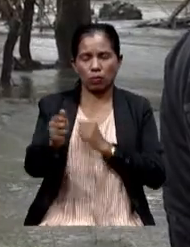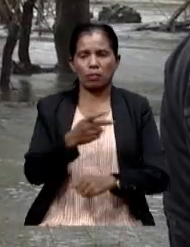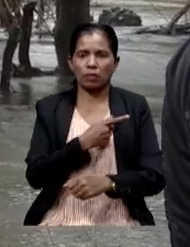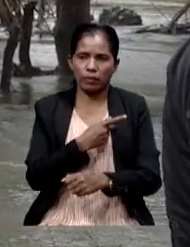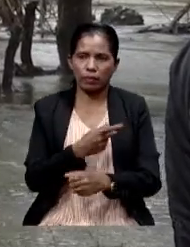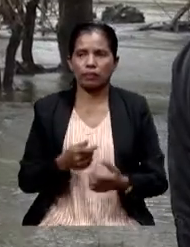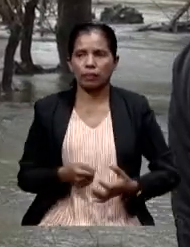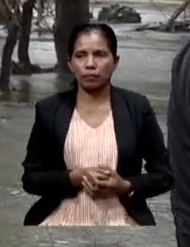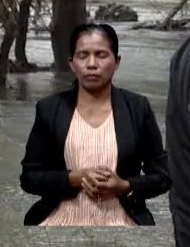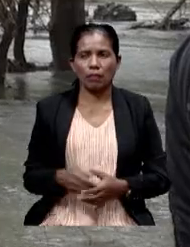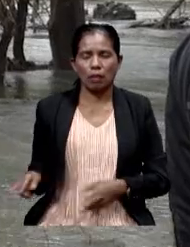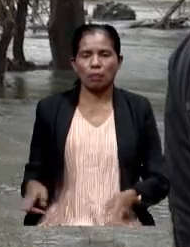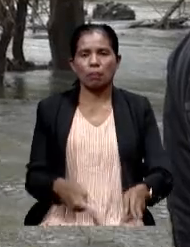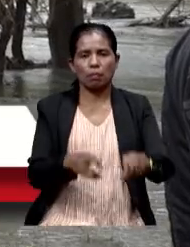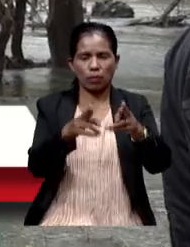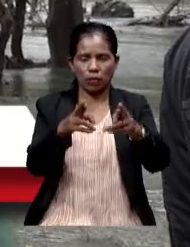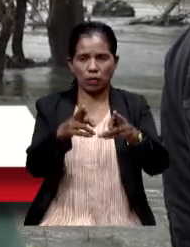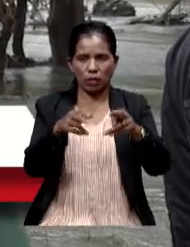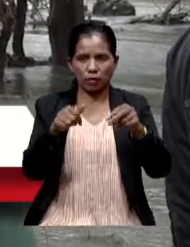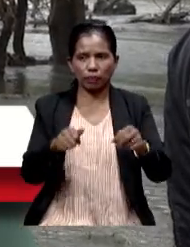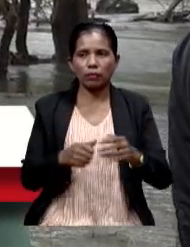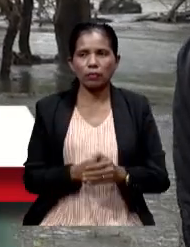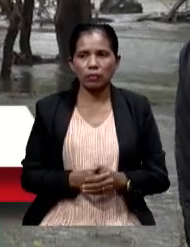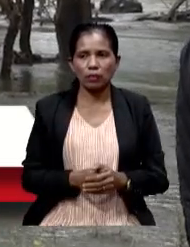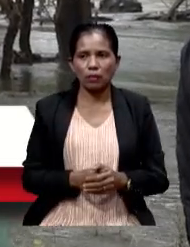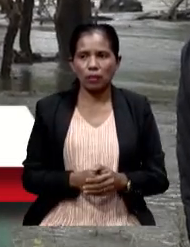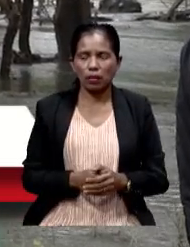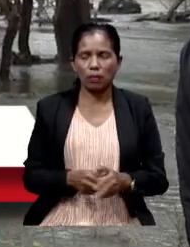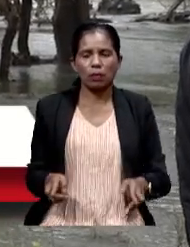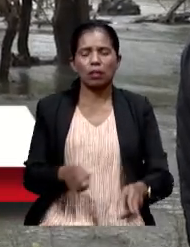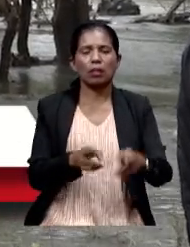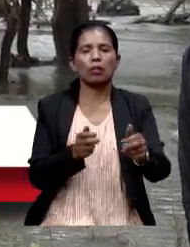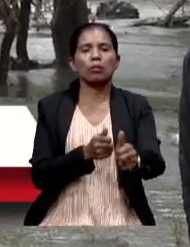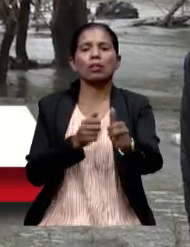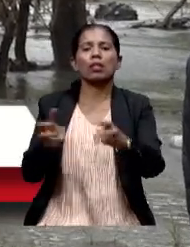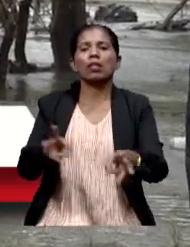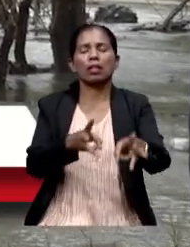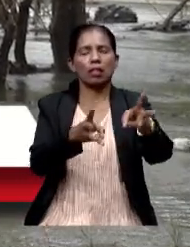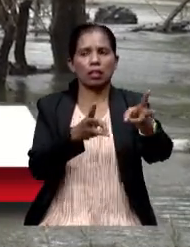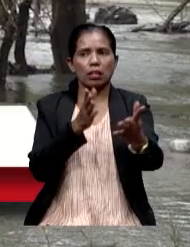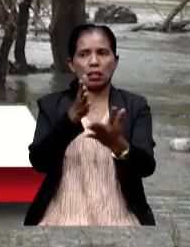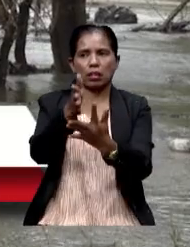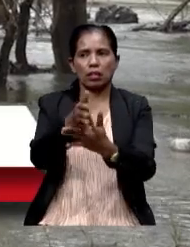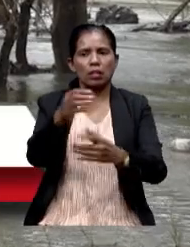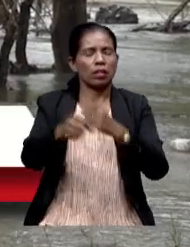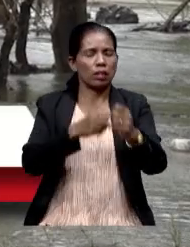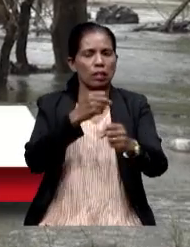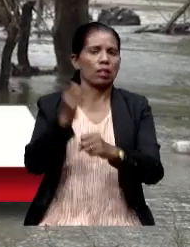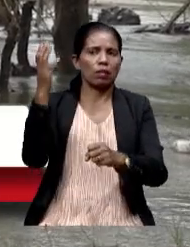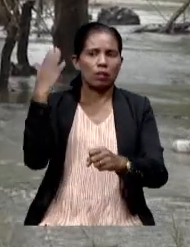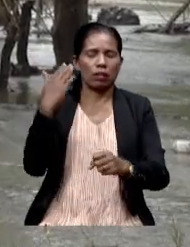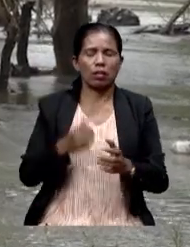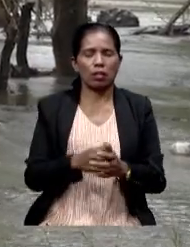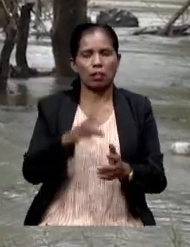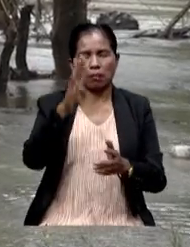ne akontese be sait la tur ta fali stra be strara ne ahu keres tinan kotu 4 de